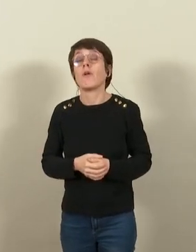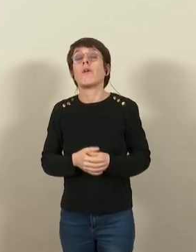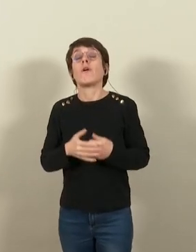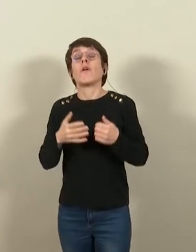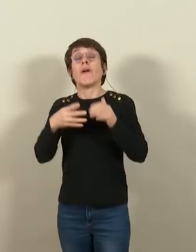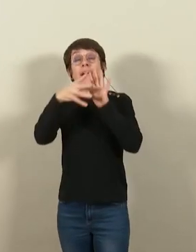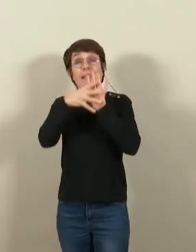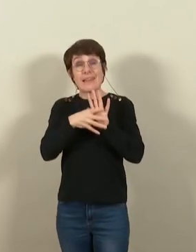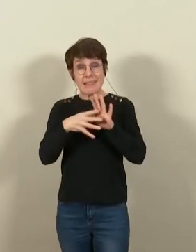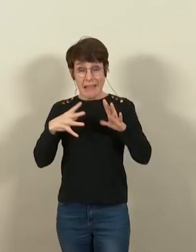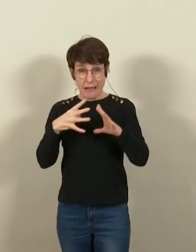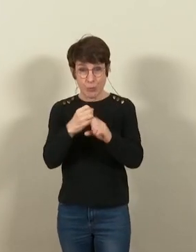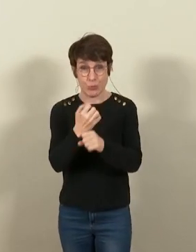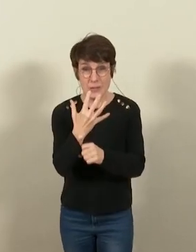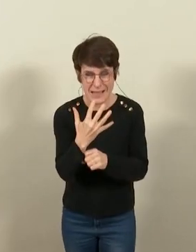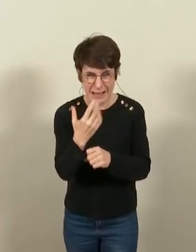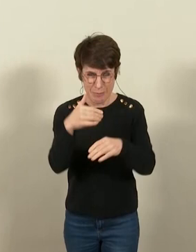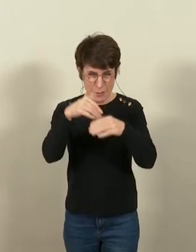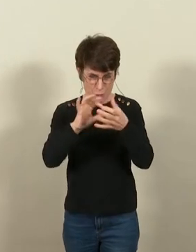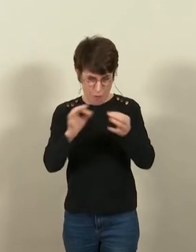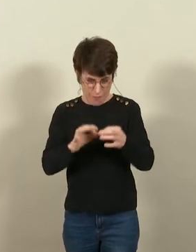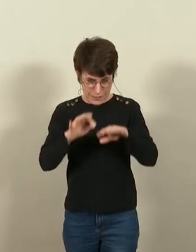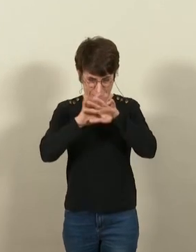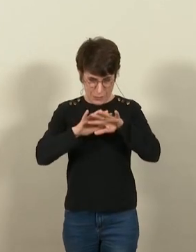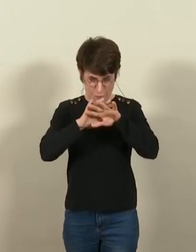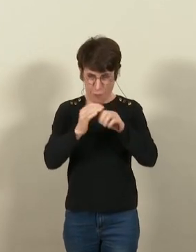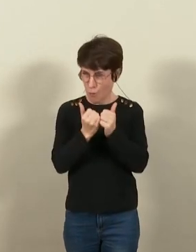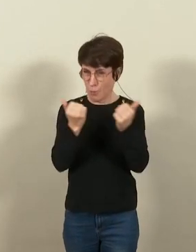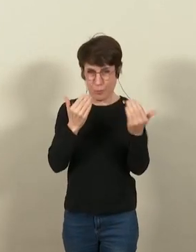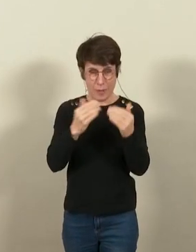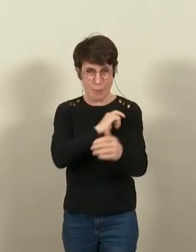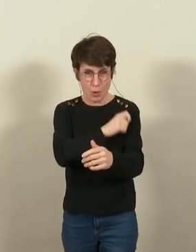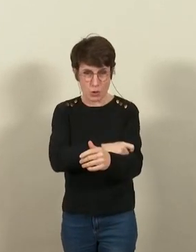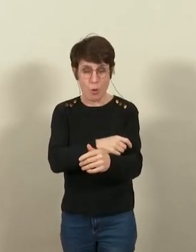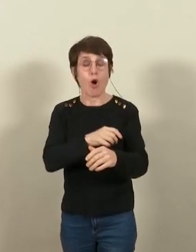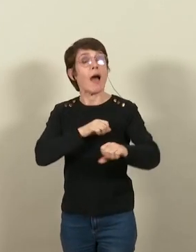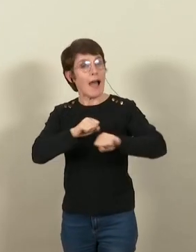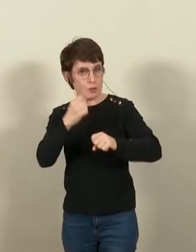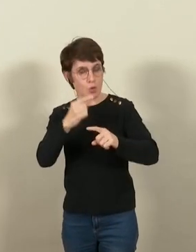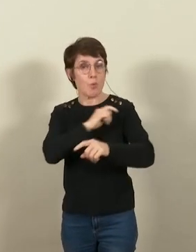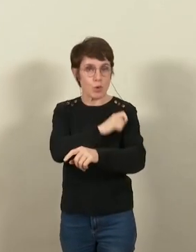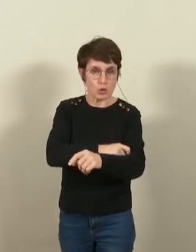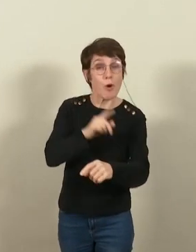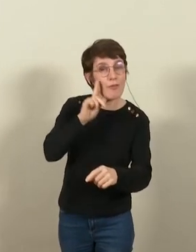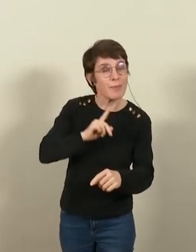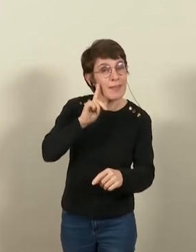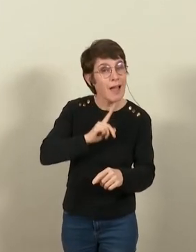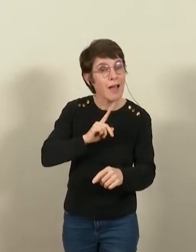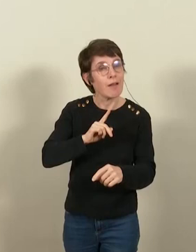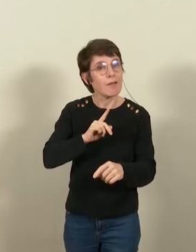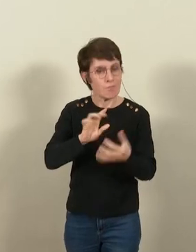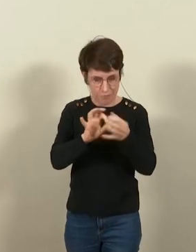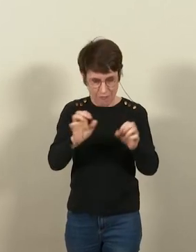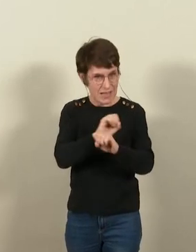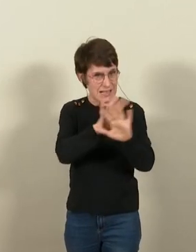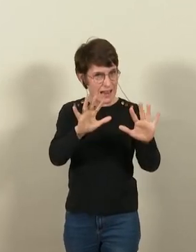critères en les rendant flous et éloignés du sport action pour le développement du sport féminin c'est tout de même donc plus clair